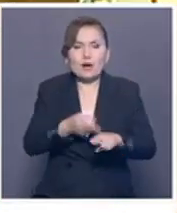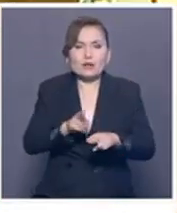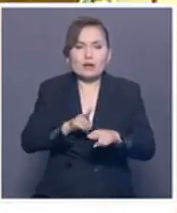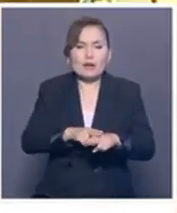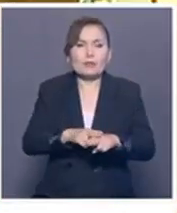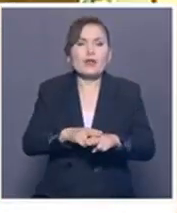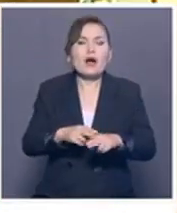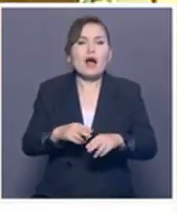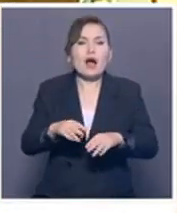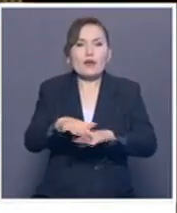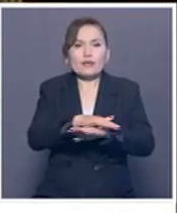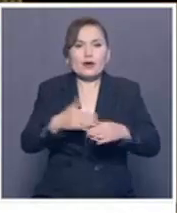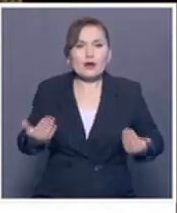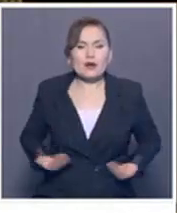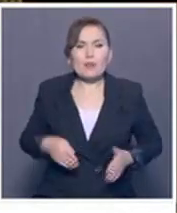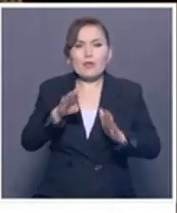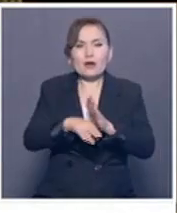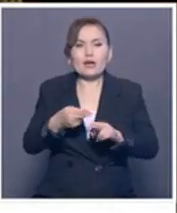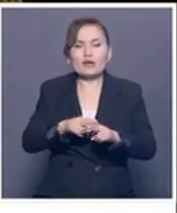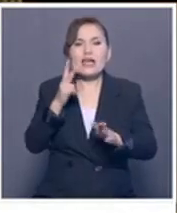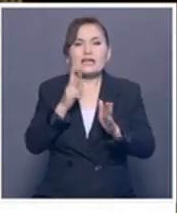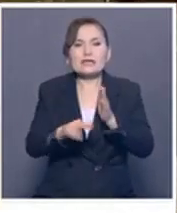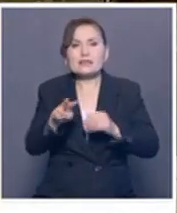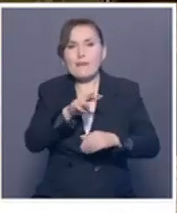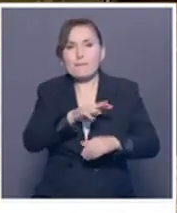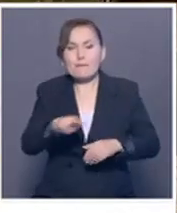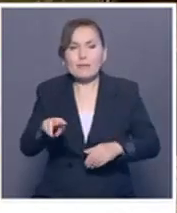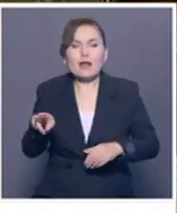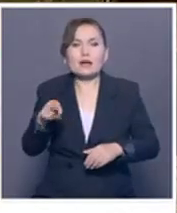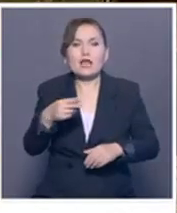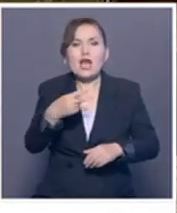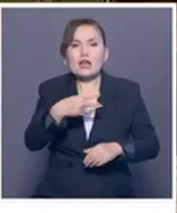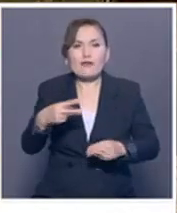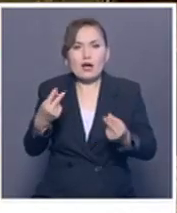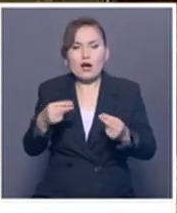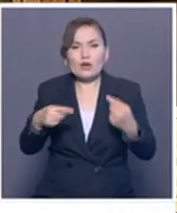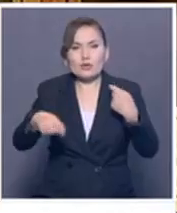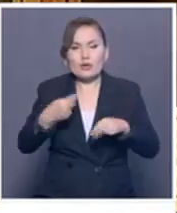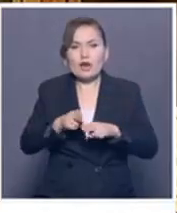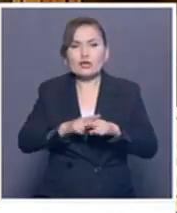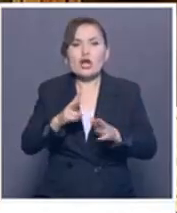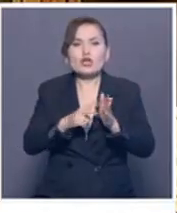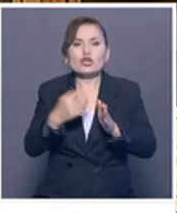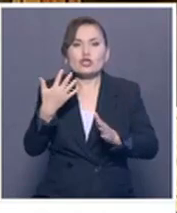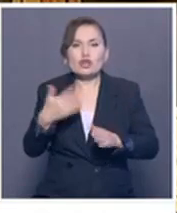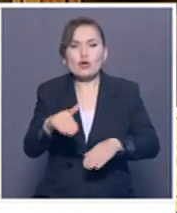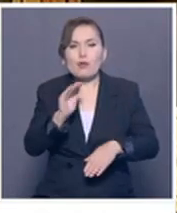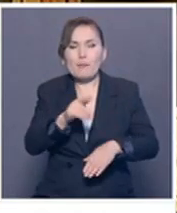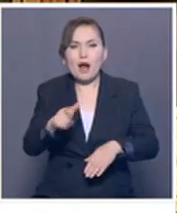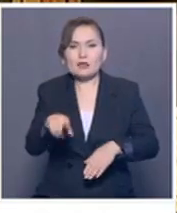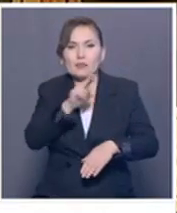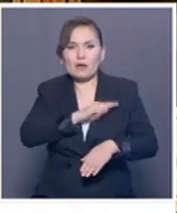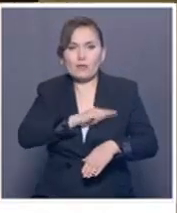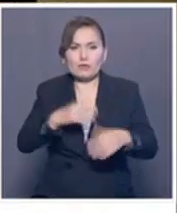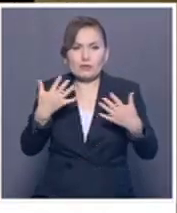дабыл қағуда. Үш ай ішінде сектор 80 миллиард еуро шығынға батқан. Жыл соңына дейін елде 750 мыңдай адам жұмыссыз қалуы